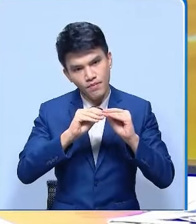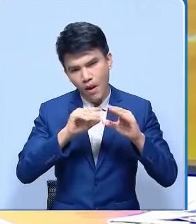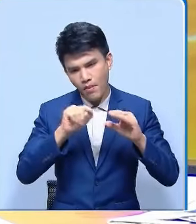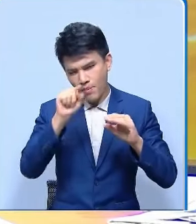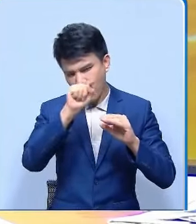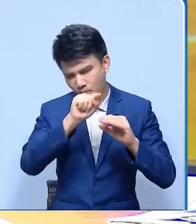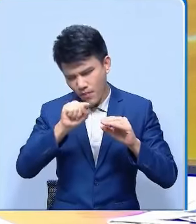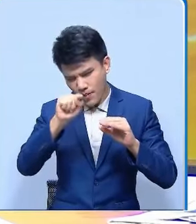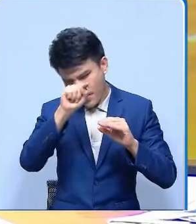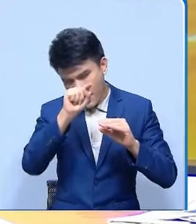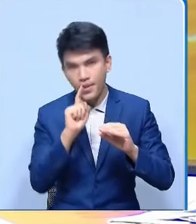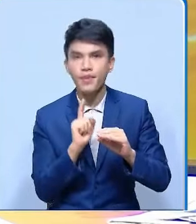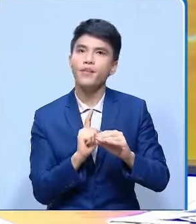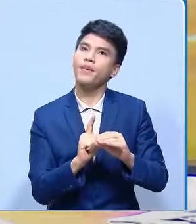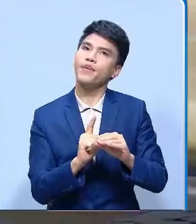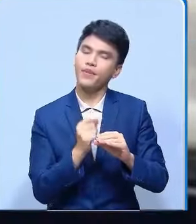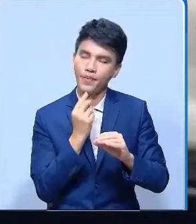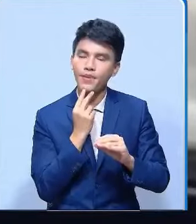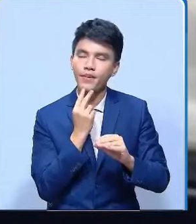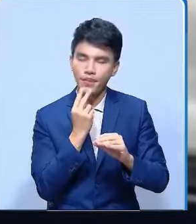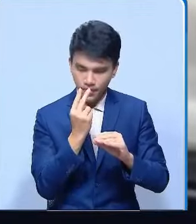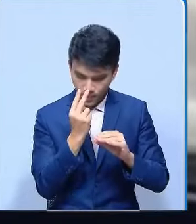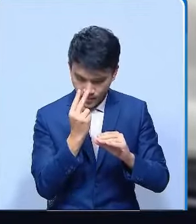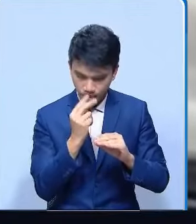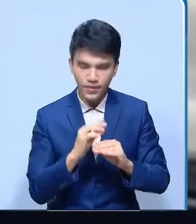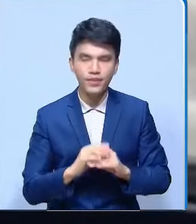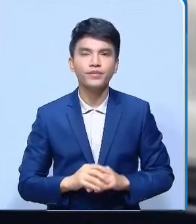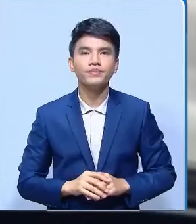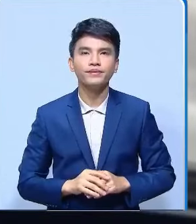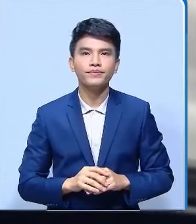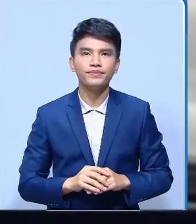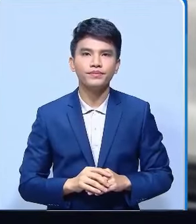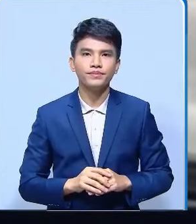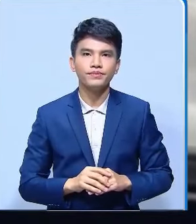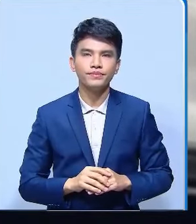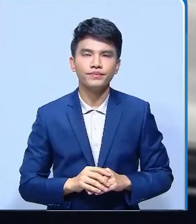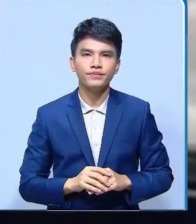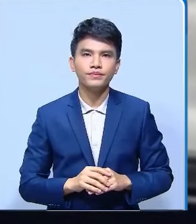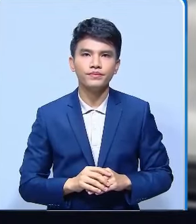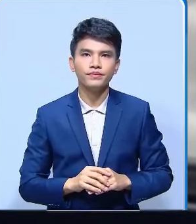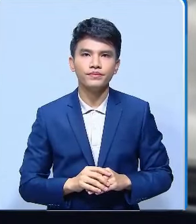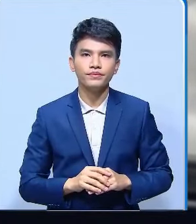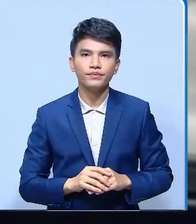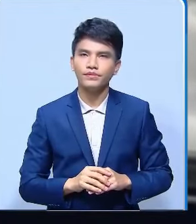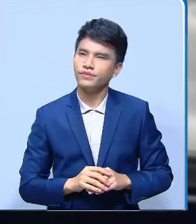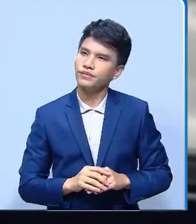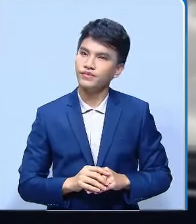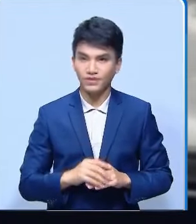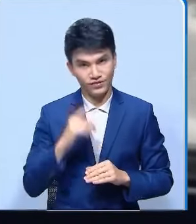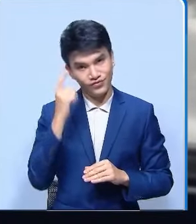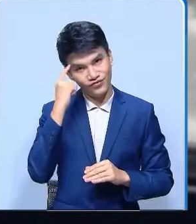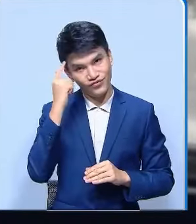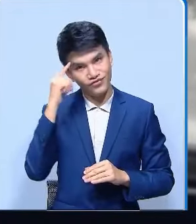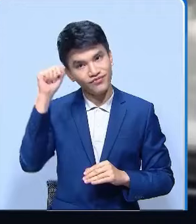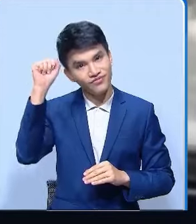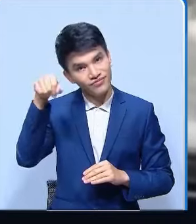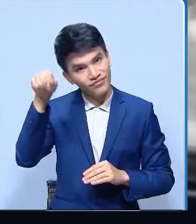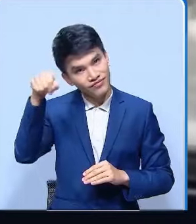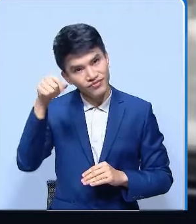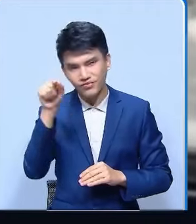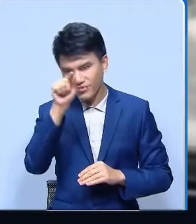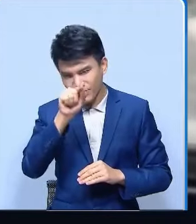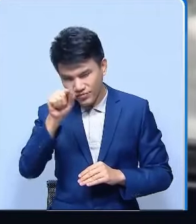นาขึ้นมาคุณผู้ชมไปช่วยดูหน่อยนะคะมันรูอะไรคะเนี่ยนี่ค่ะพอจะคาดเดากันออกได้ไหมคะว่ามันคือรูอะไ